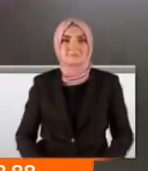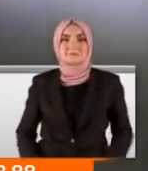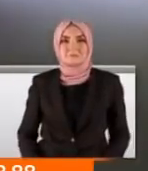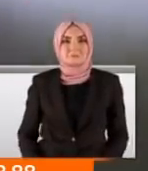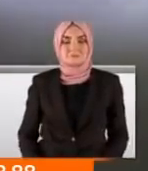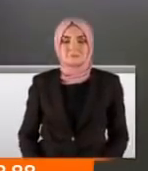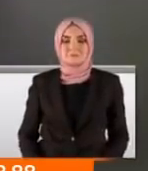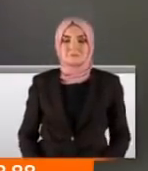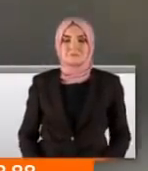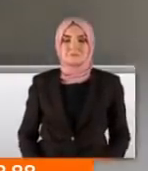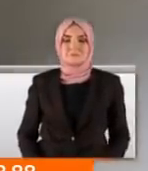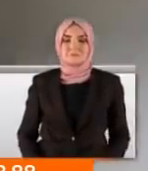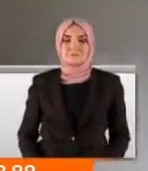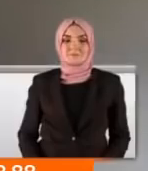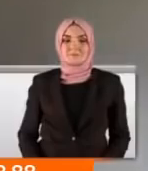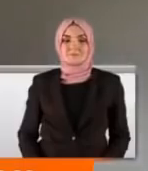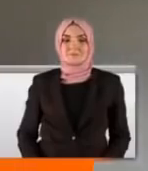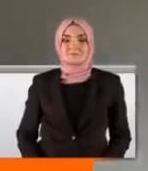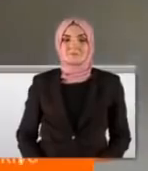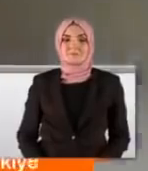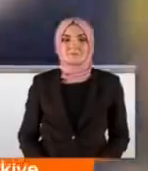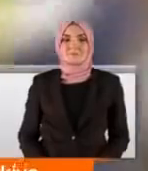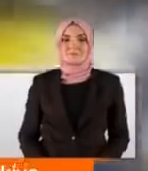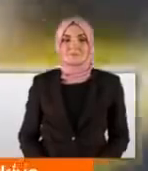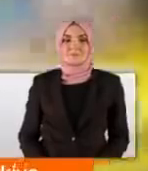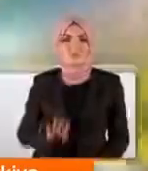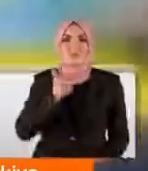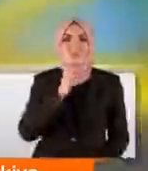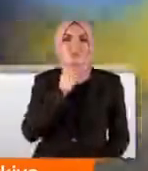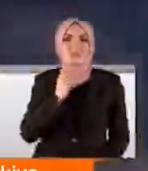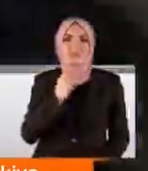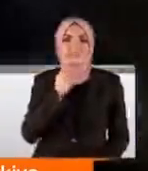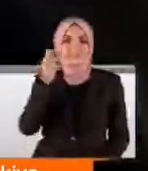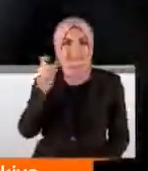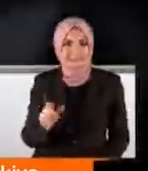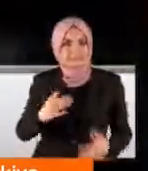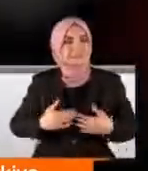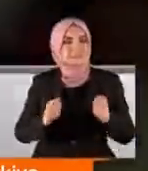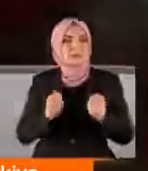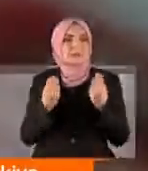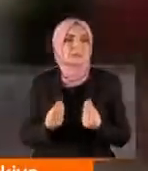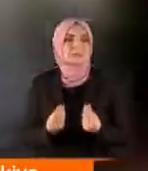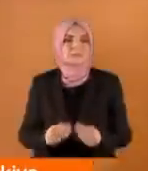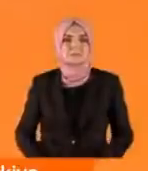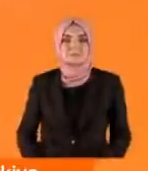oturuyorum. Korkmuyorsun değil mi? Korkmaz. Yok. 4 yaşındaki kızın durumu iyi.